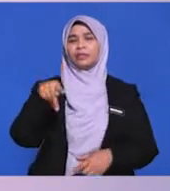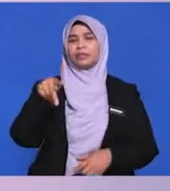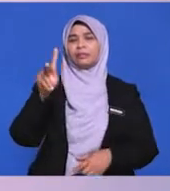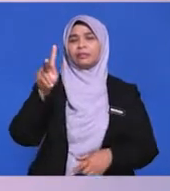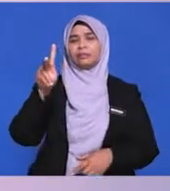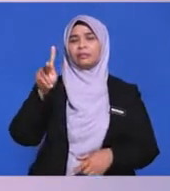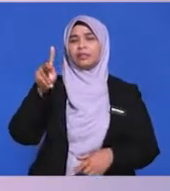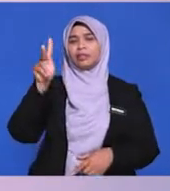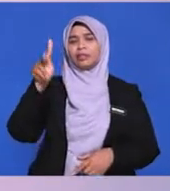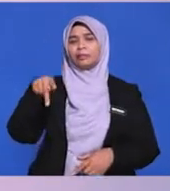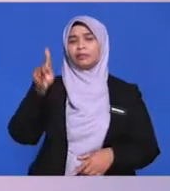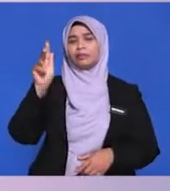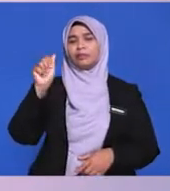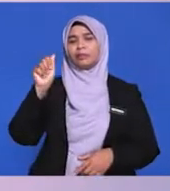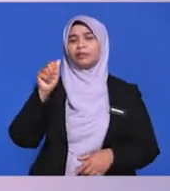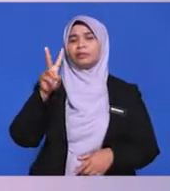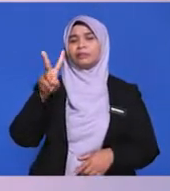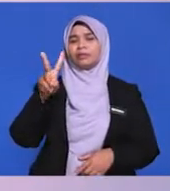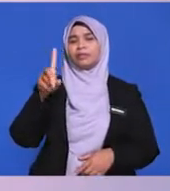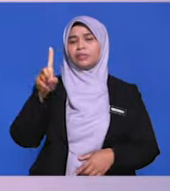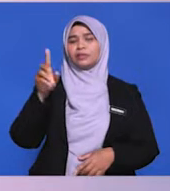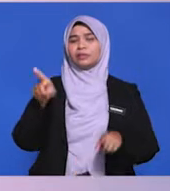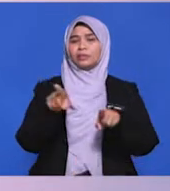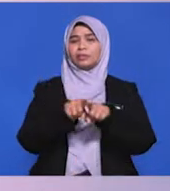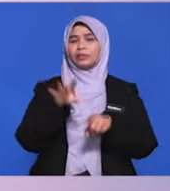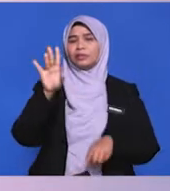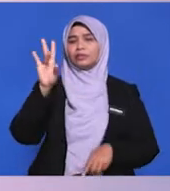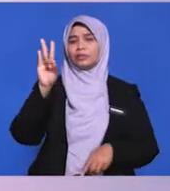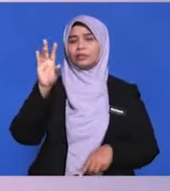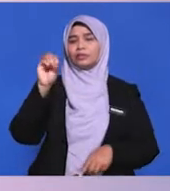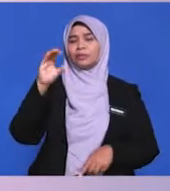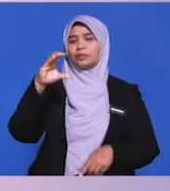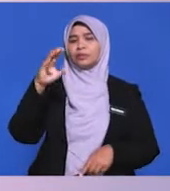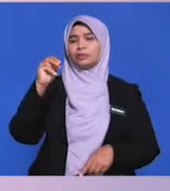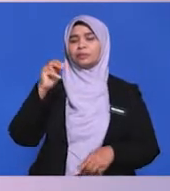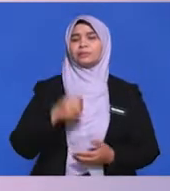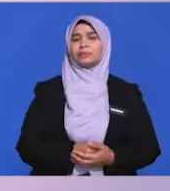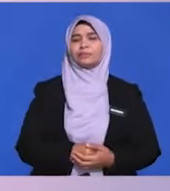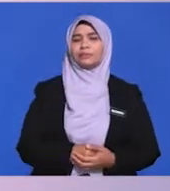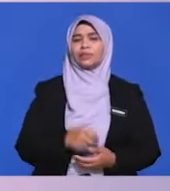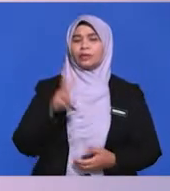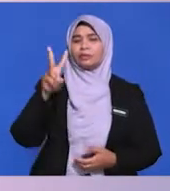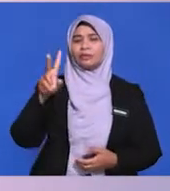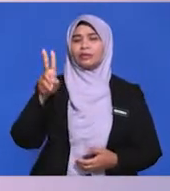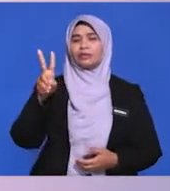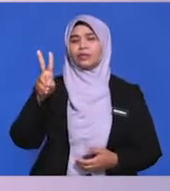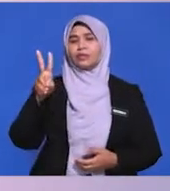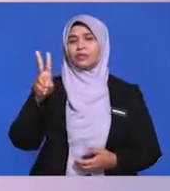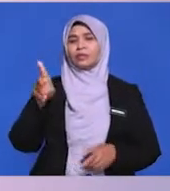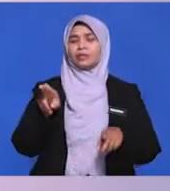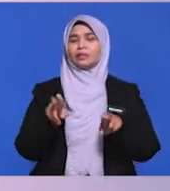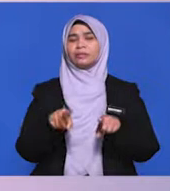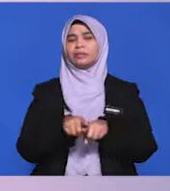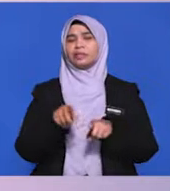KPA bisa tuh sama dengan 70 cm padu bido =